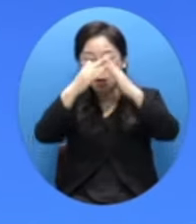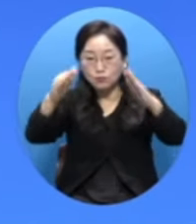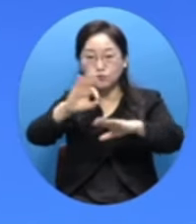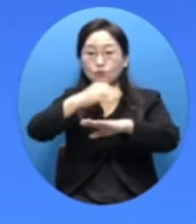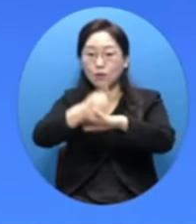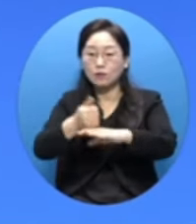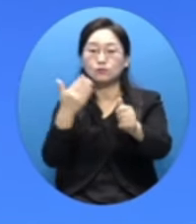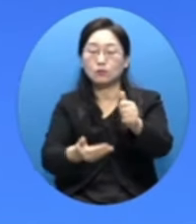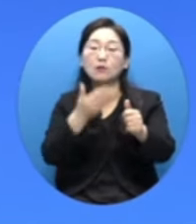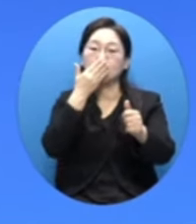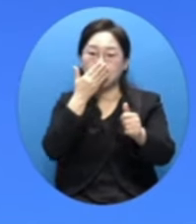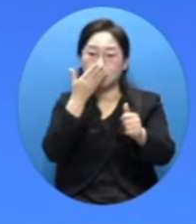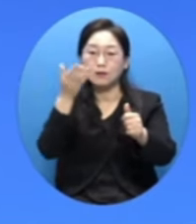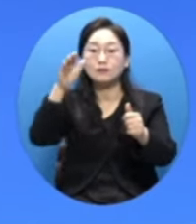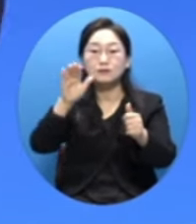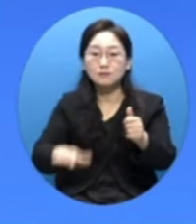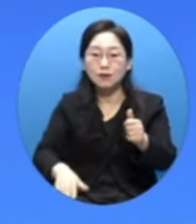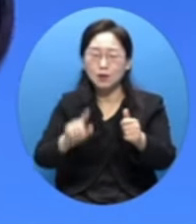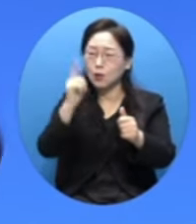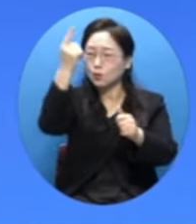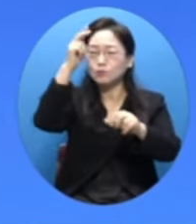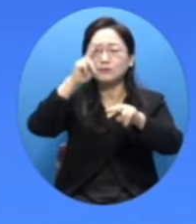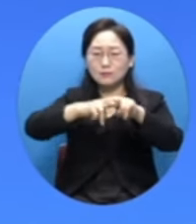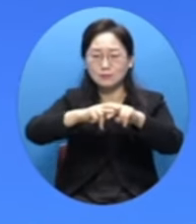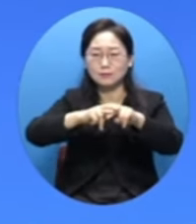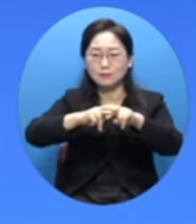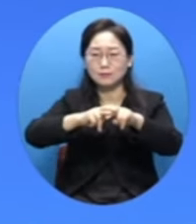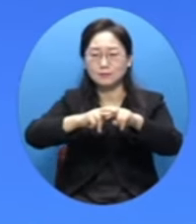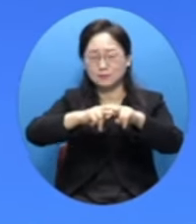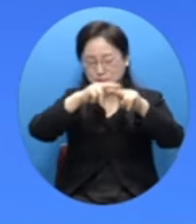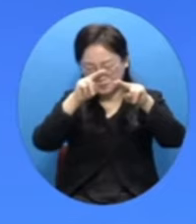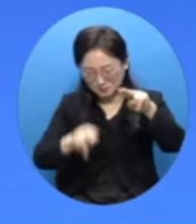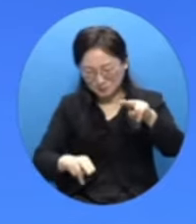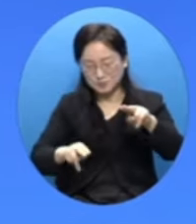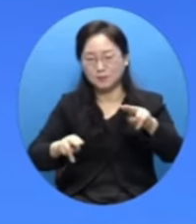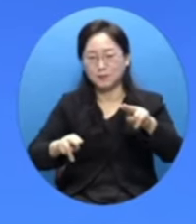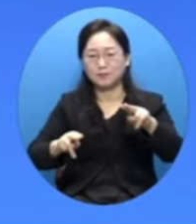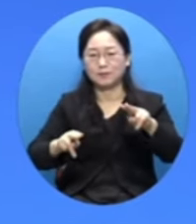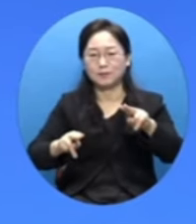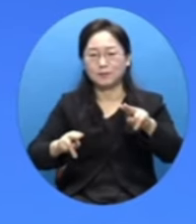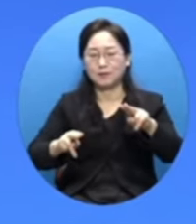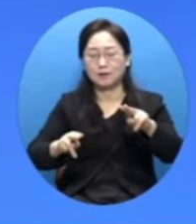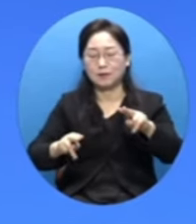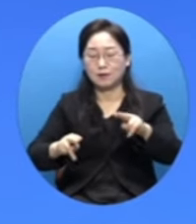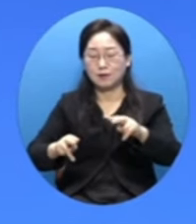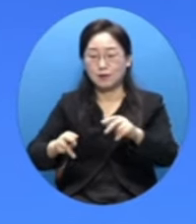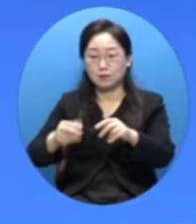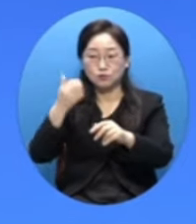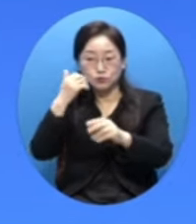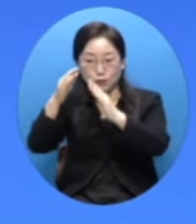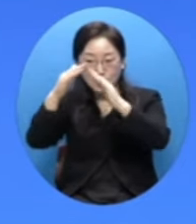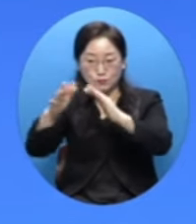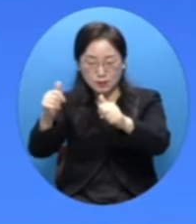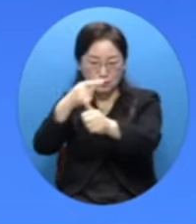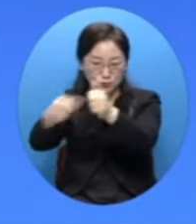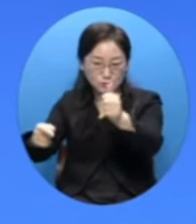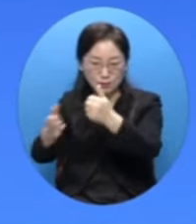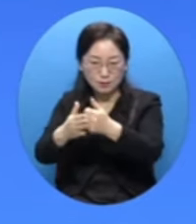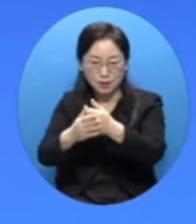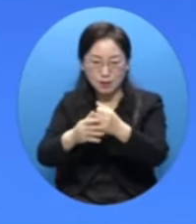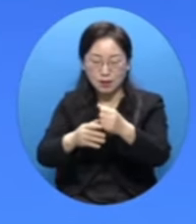있었습니다. 그런데 그 높은 자리에서 그가 하루아침에 살인자, 도망자가 되어서